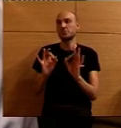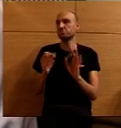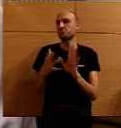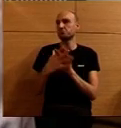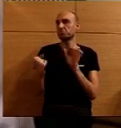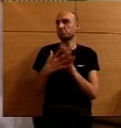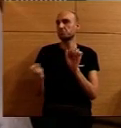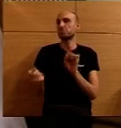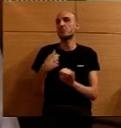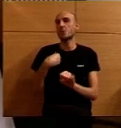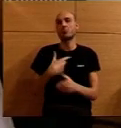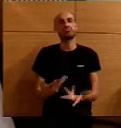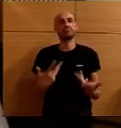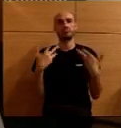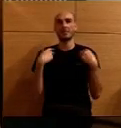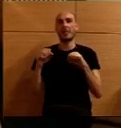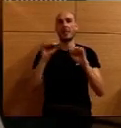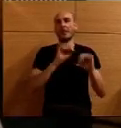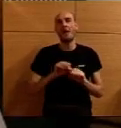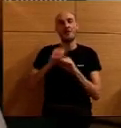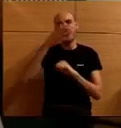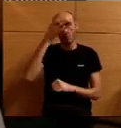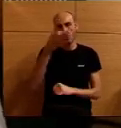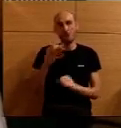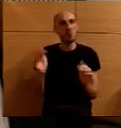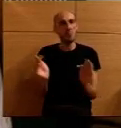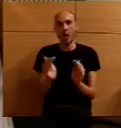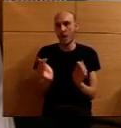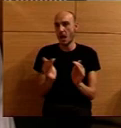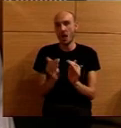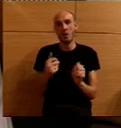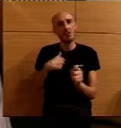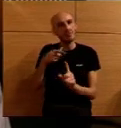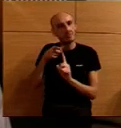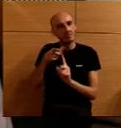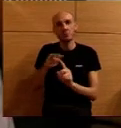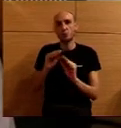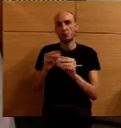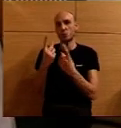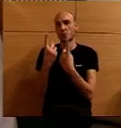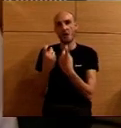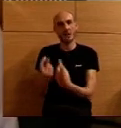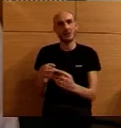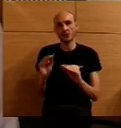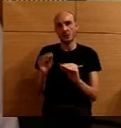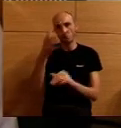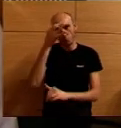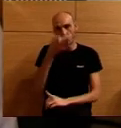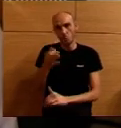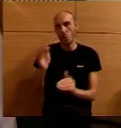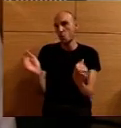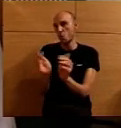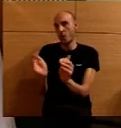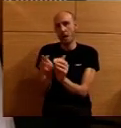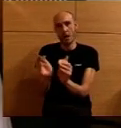segon màxim defensor dels pobles menuts i vaig a intervindre sempre en favor de les necessitats que es puguen presentar